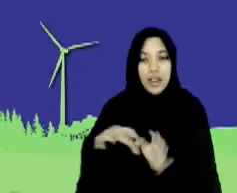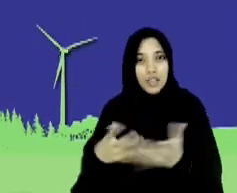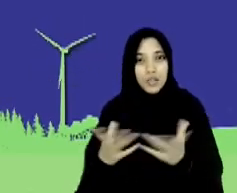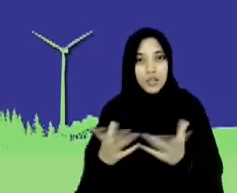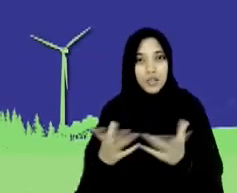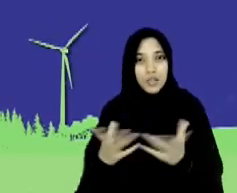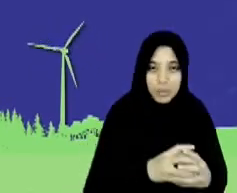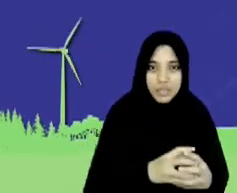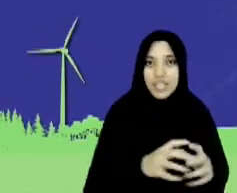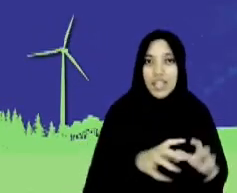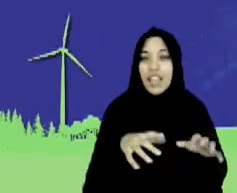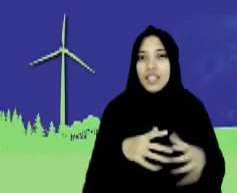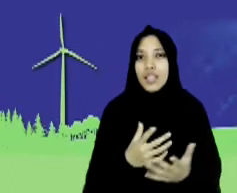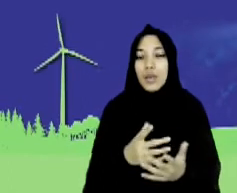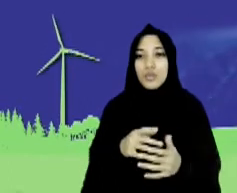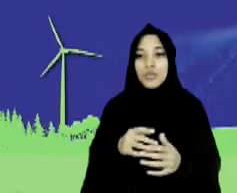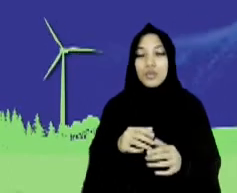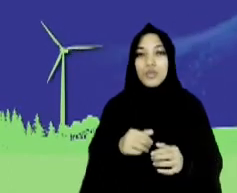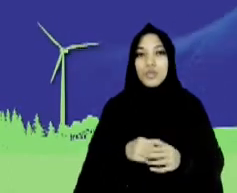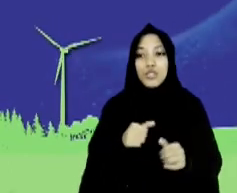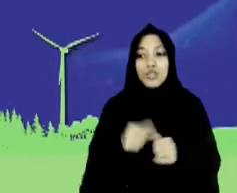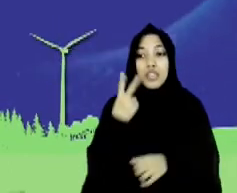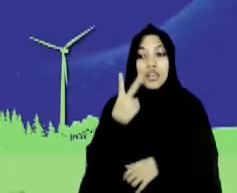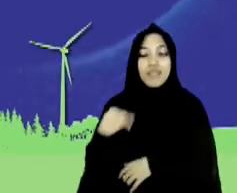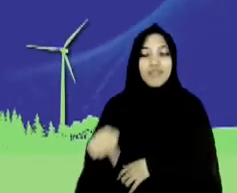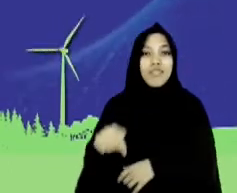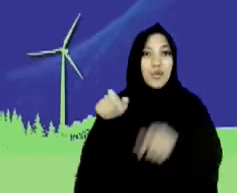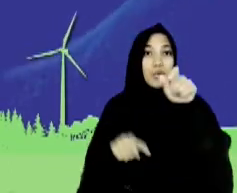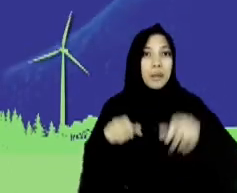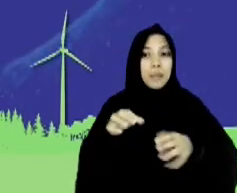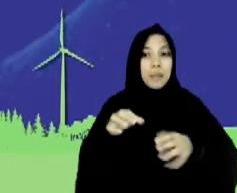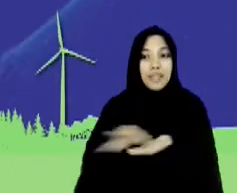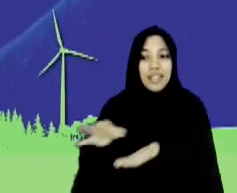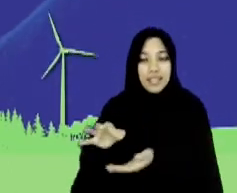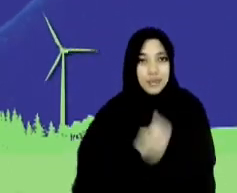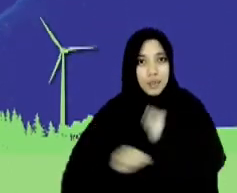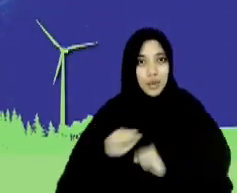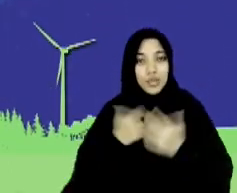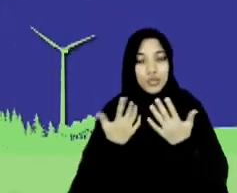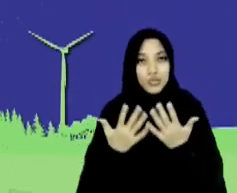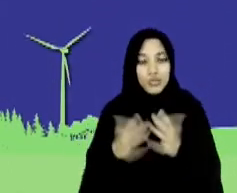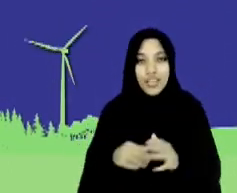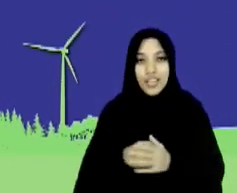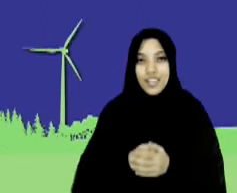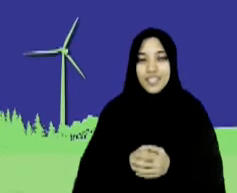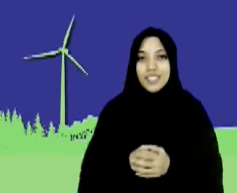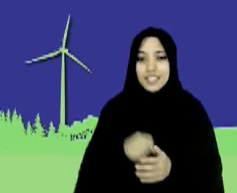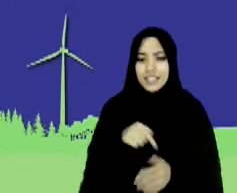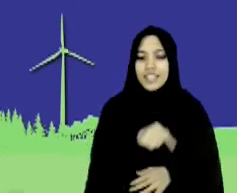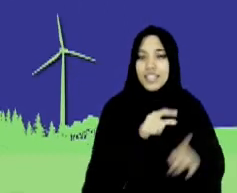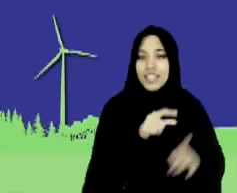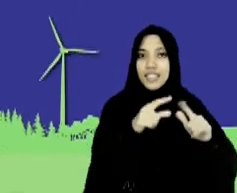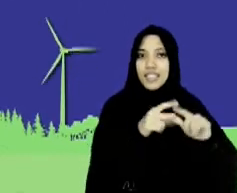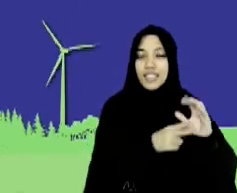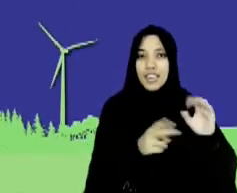kemudian juga transformasi e praktik pertanian yang saat ini sudah dilakukan eh di mana sebenarnya kalau di da sendiri eh Agriculture itu berkontribusi